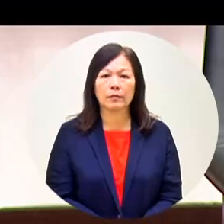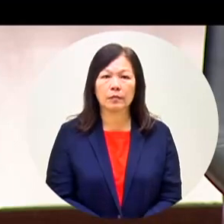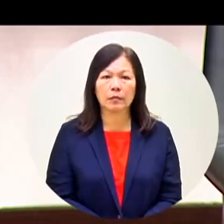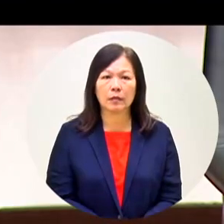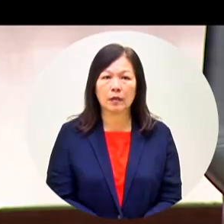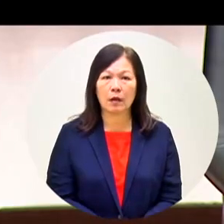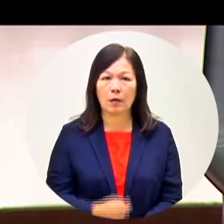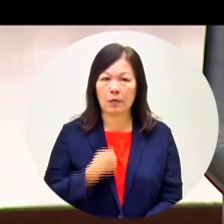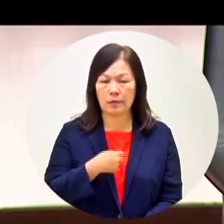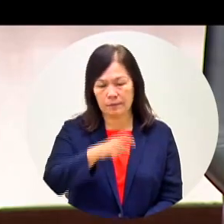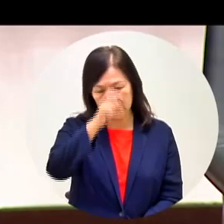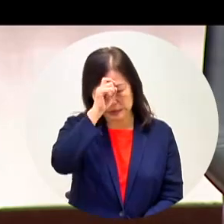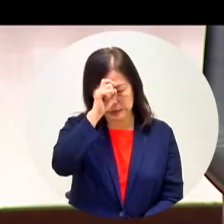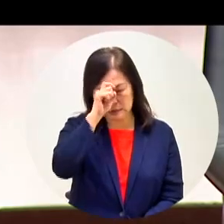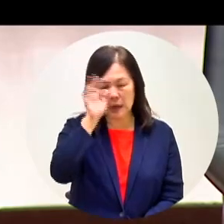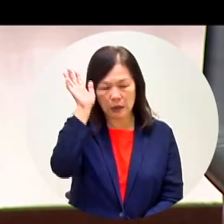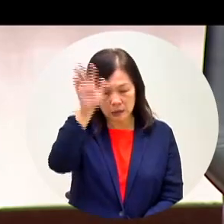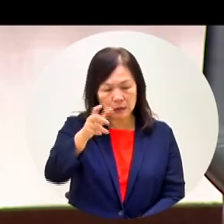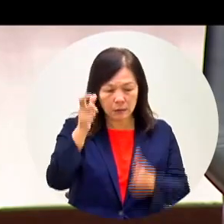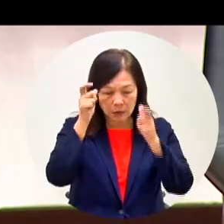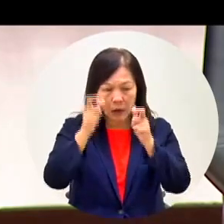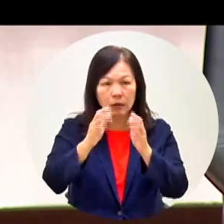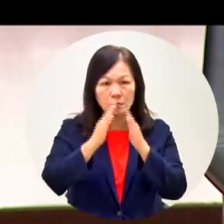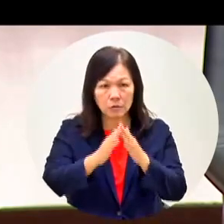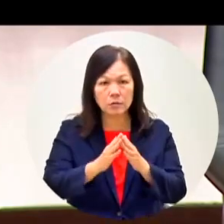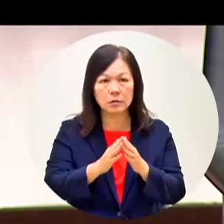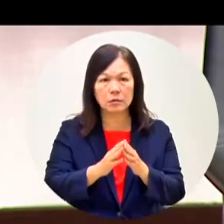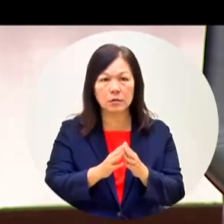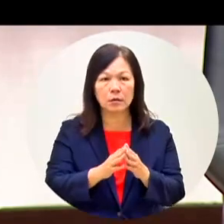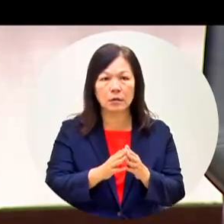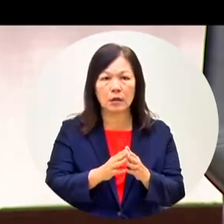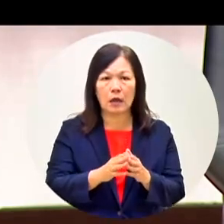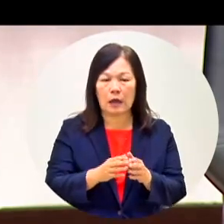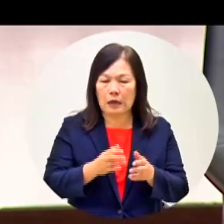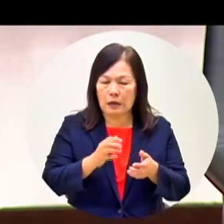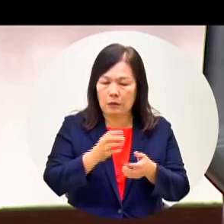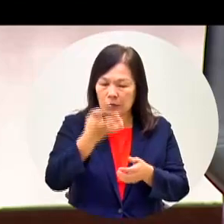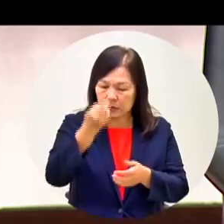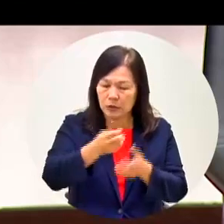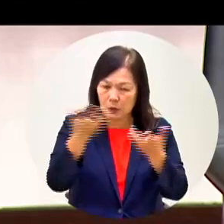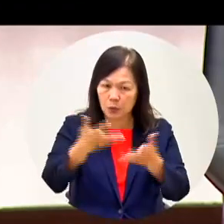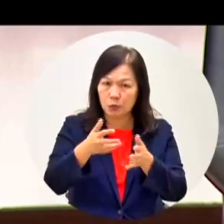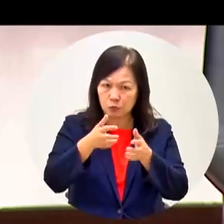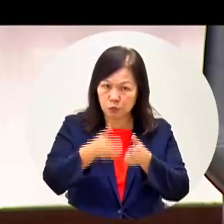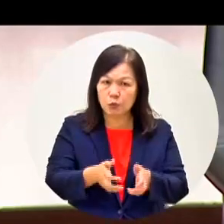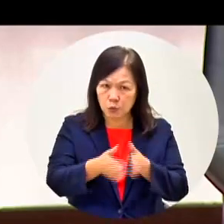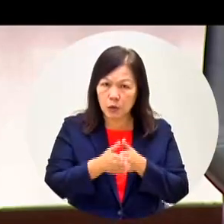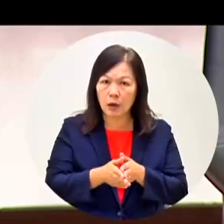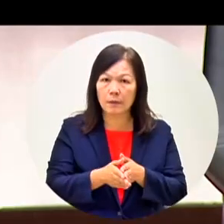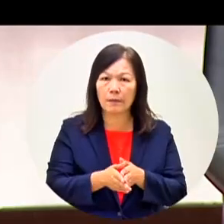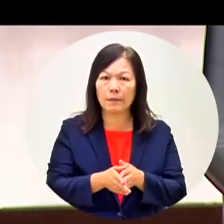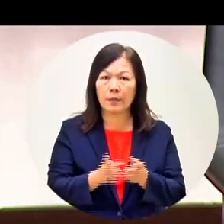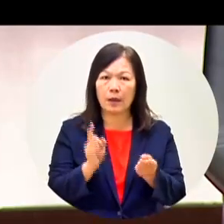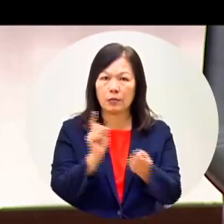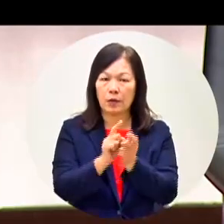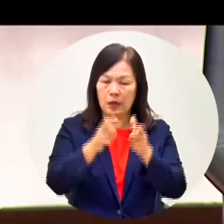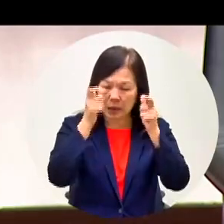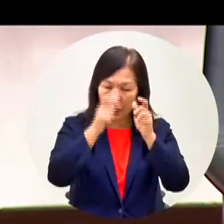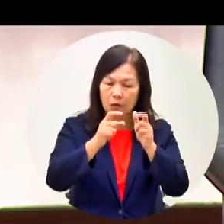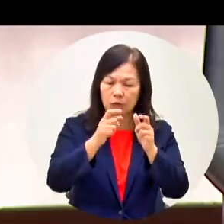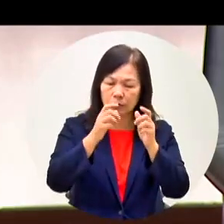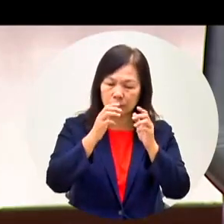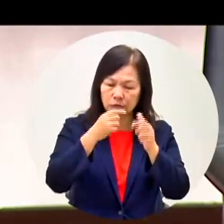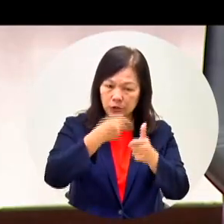市一定要首重几个重要的问题，是我们希望拼高雄的教育、经济、好空